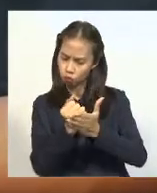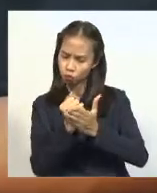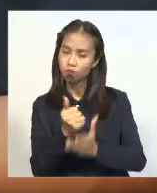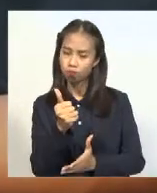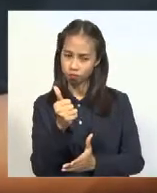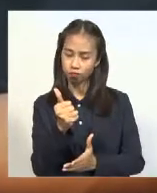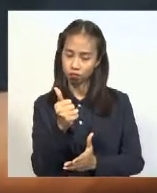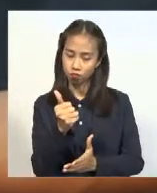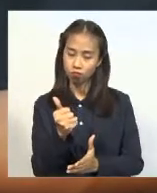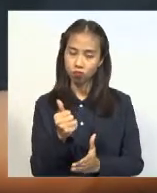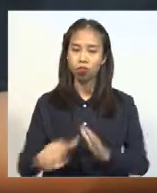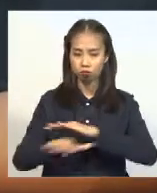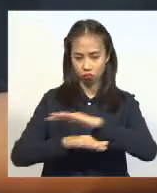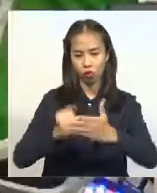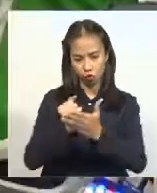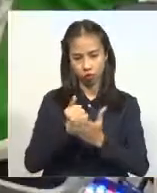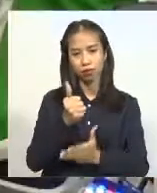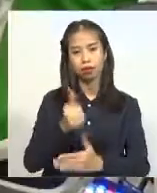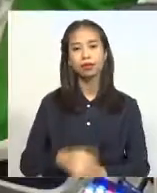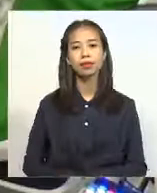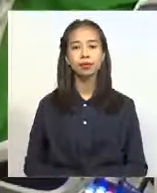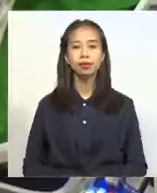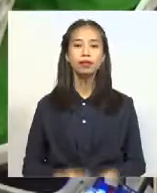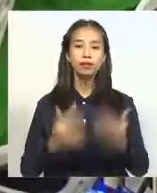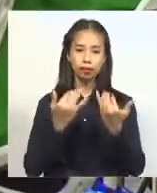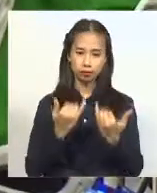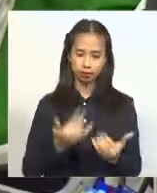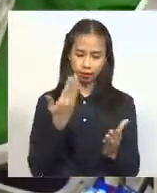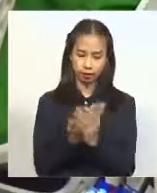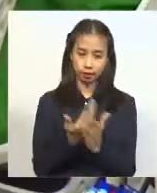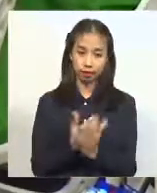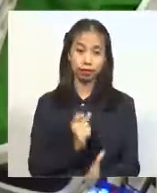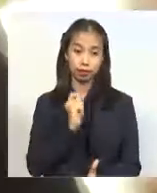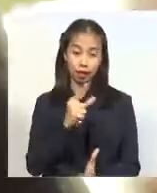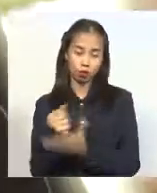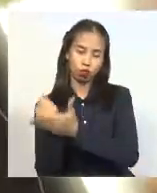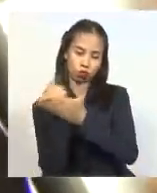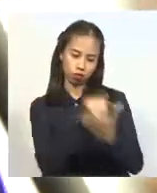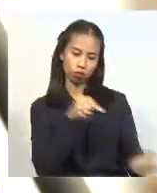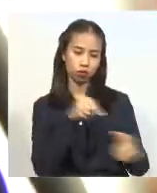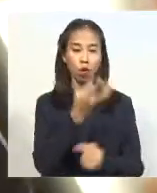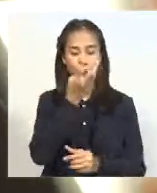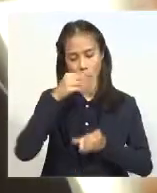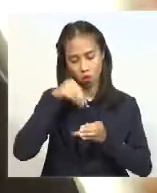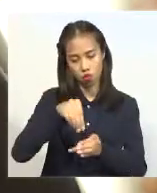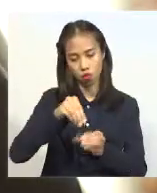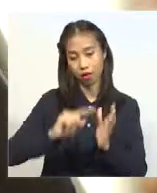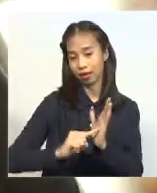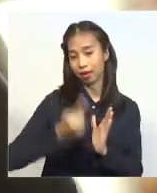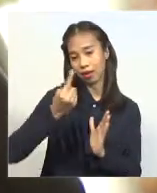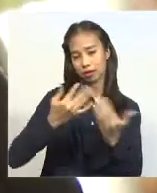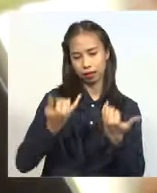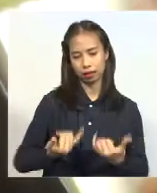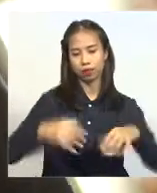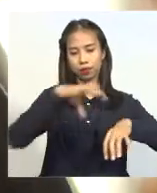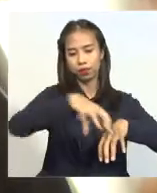ได้ในระดับหนึ่งนะครับ สำหรับการจ่ายเงินชดเชยส่วนต่างให้กับผู้ปลูกข้าวในงวดแรกนี้นะคะหน่วยงานที่เกี่ยวข้